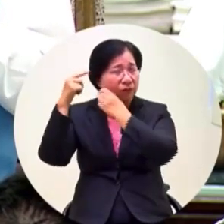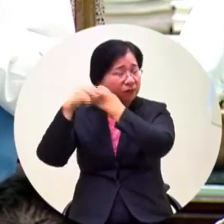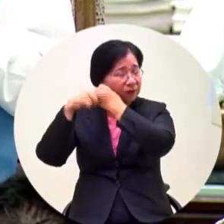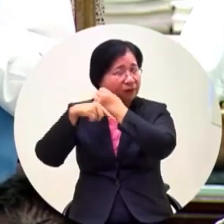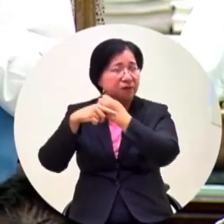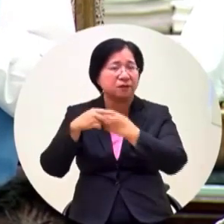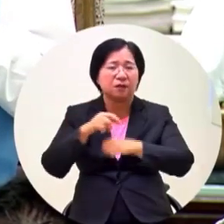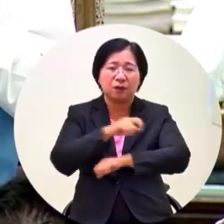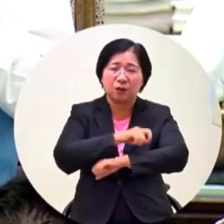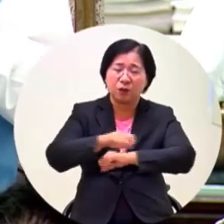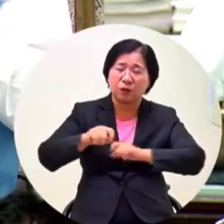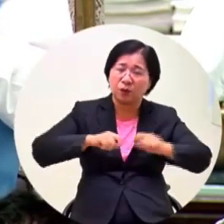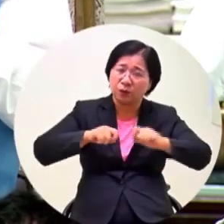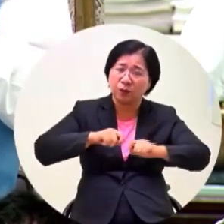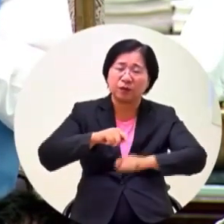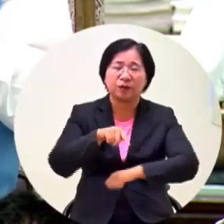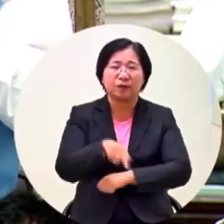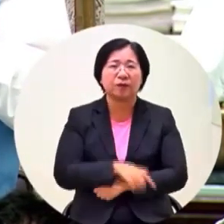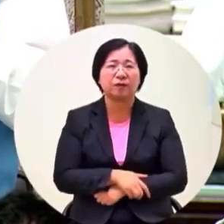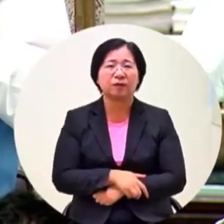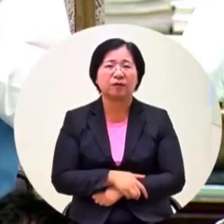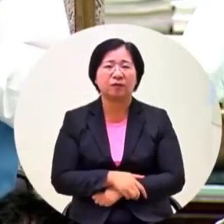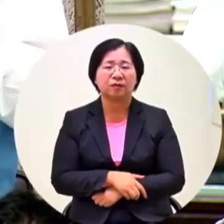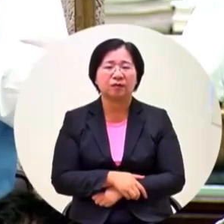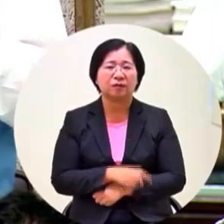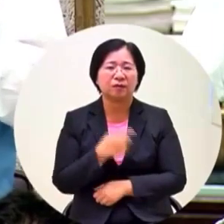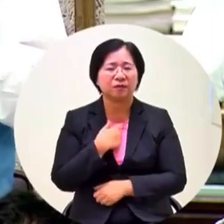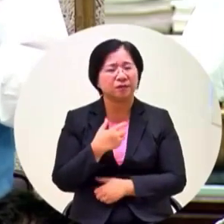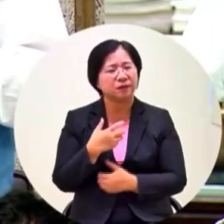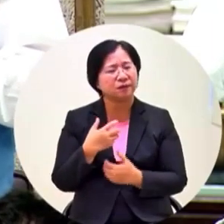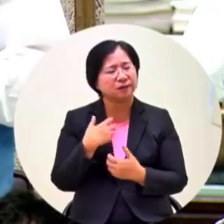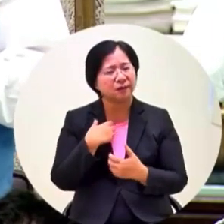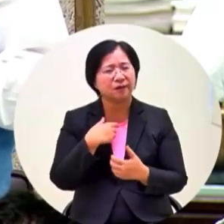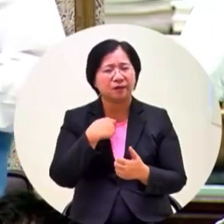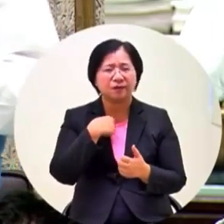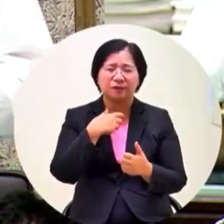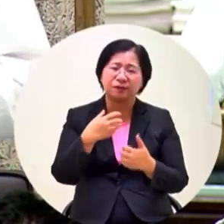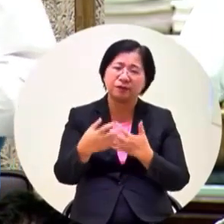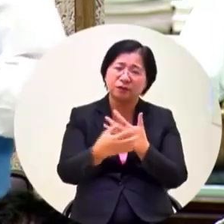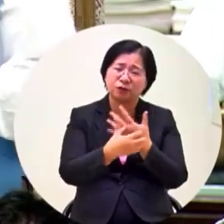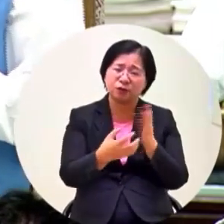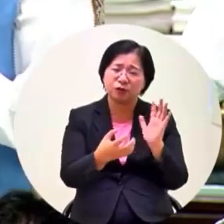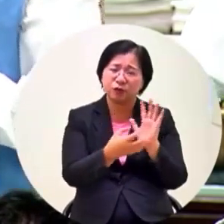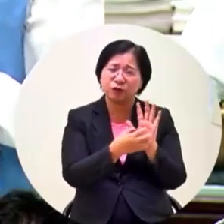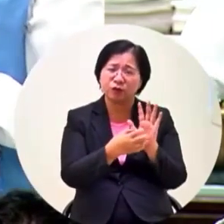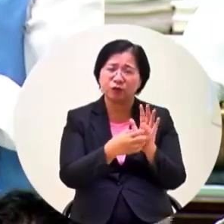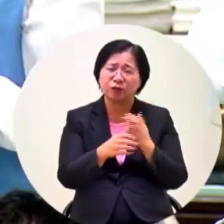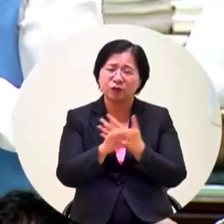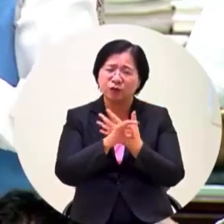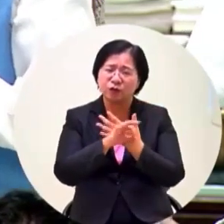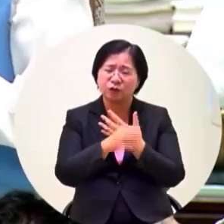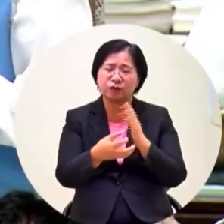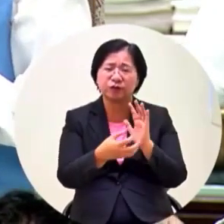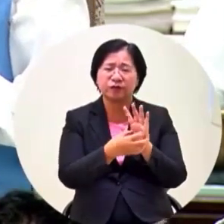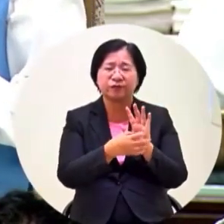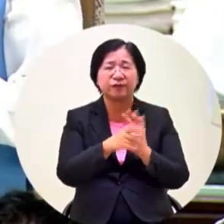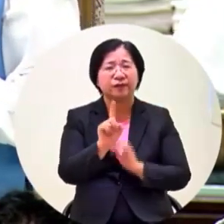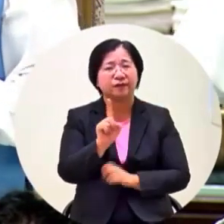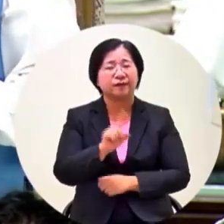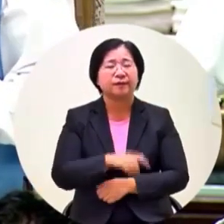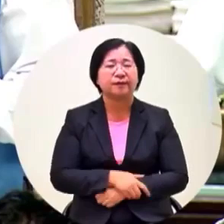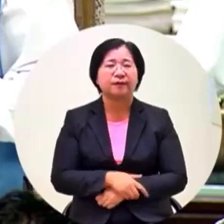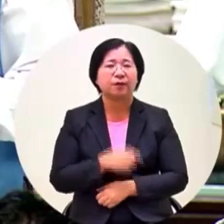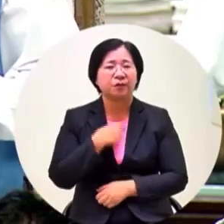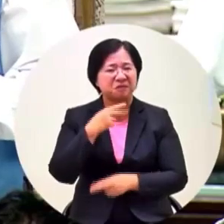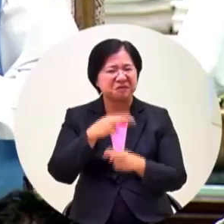者是找一个部分来做一点示范，这个让我们回去研究一下。 局长，这部分我相信有